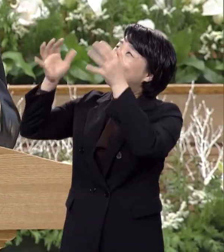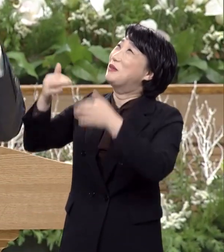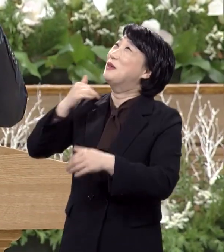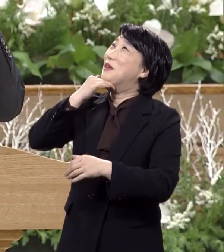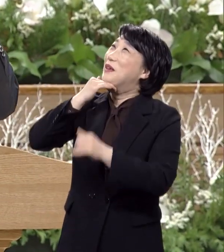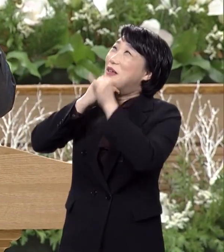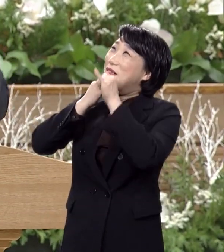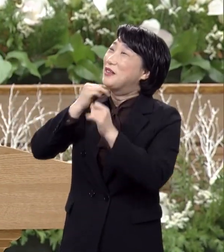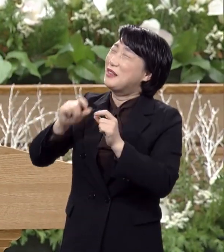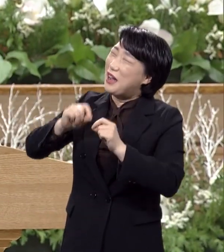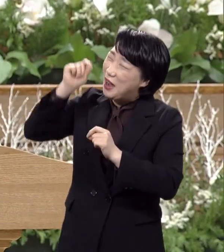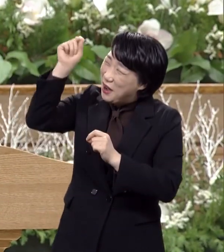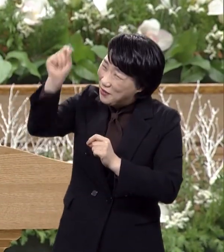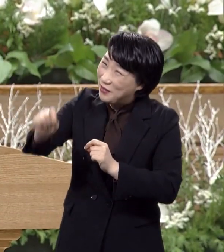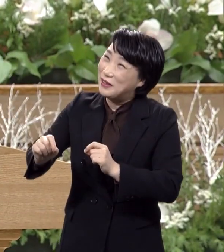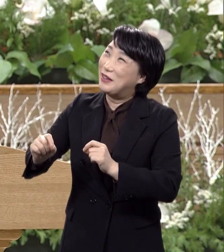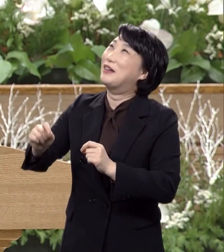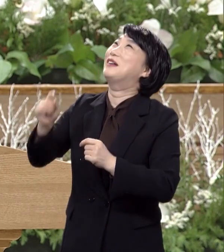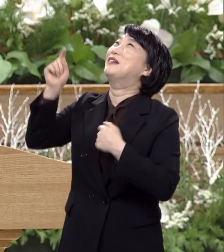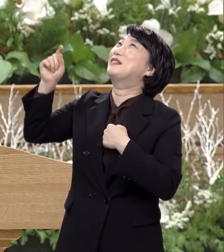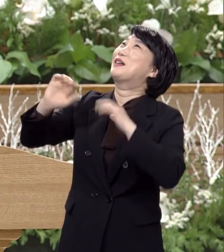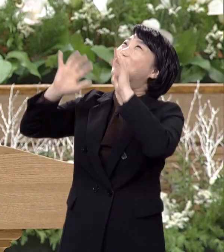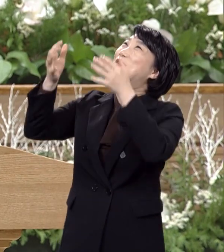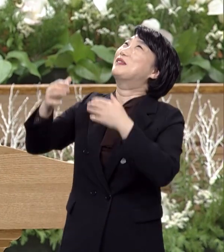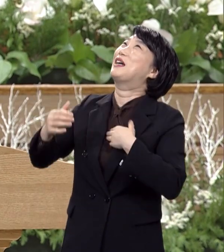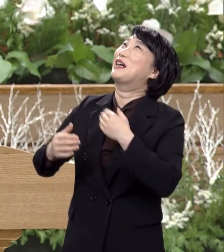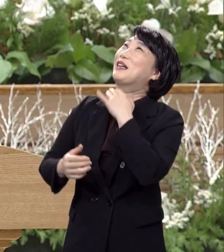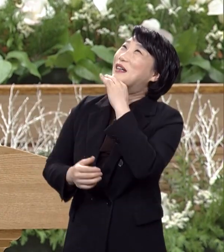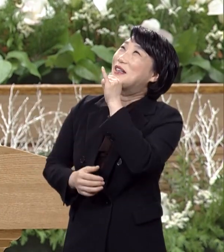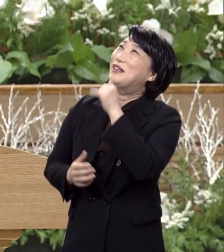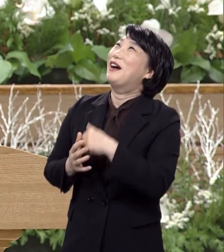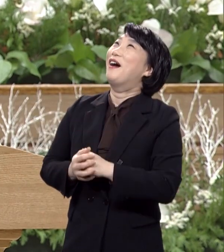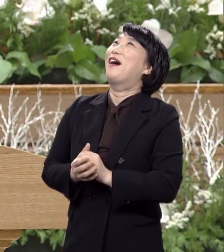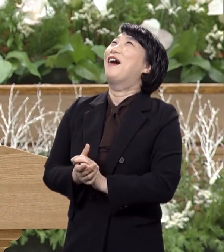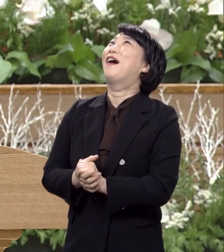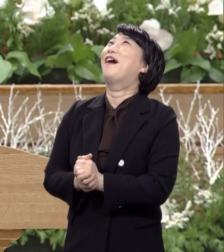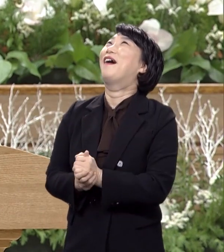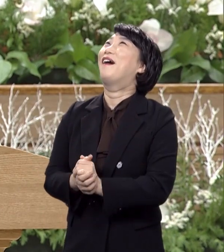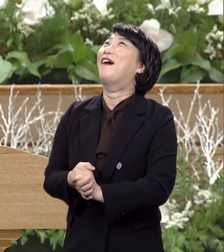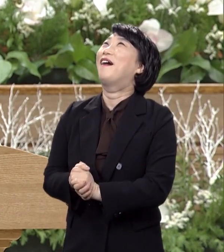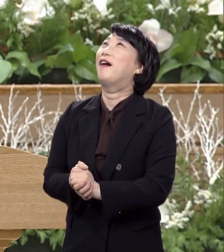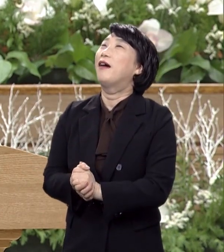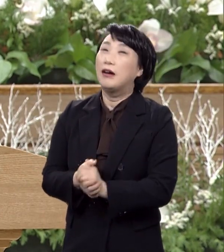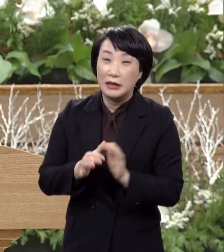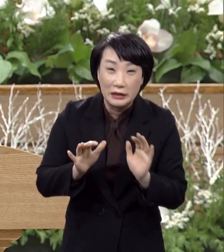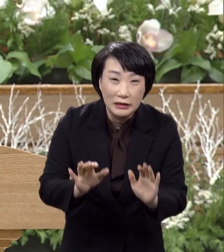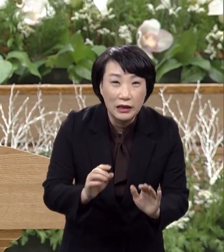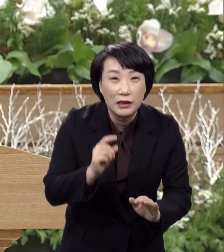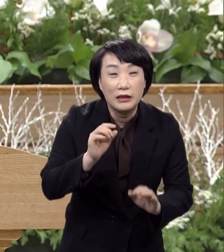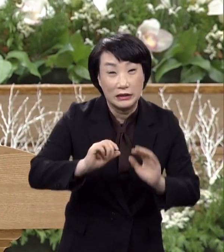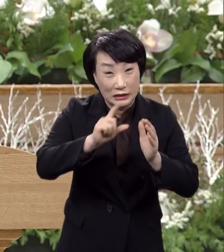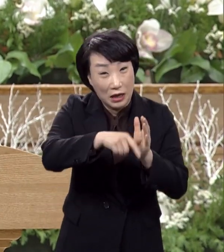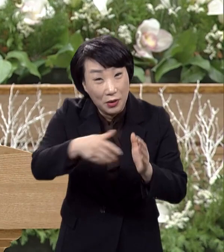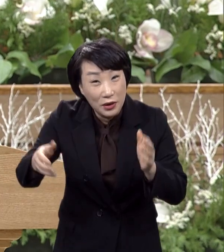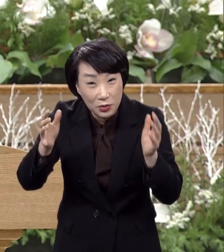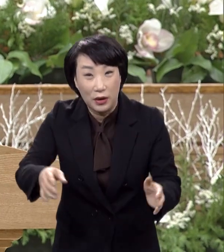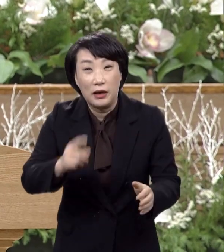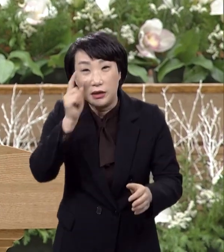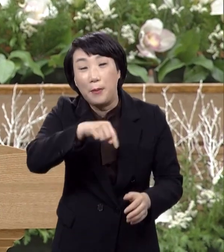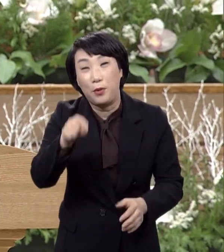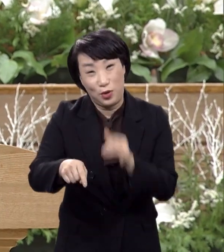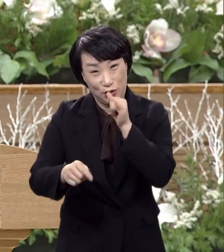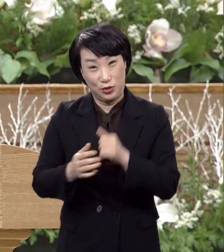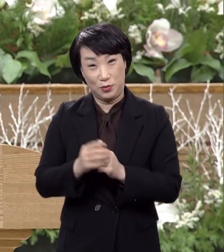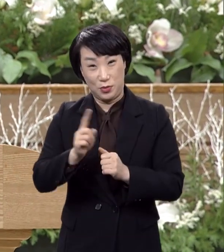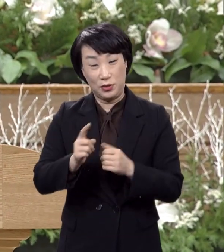그런 영원한 천국이 나를 기다린다. 그런데 세월의 단점이 있다면 내